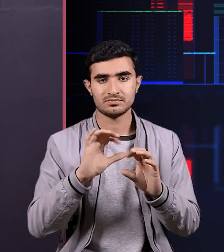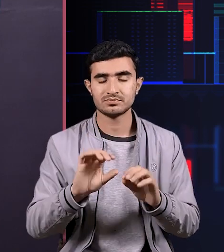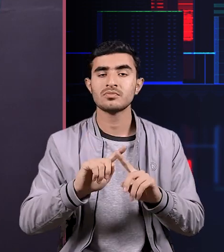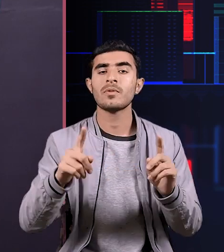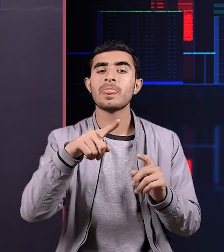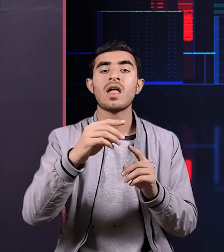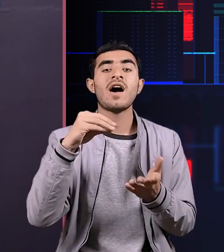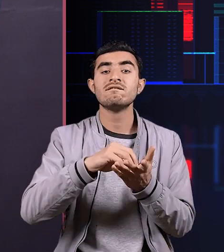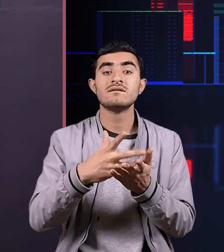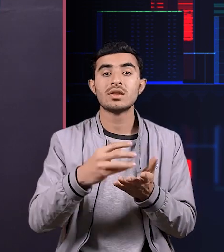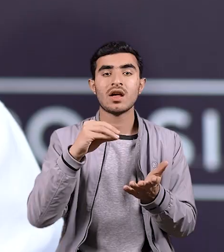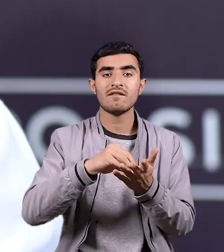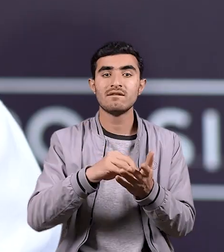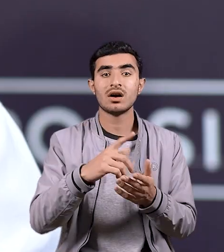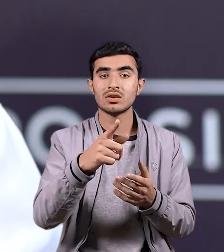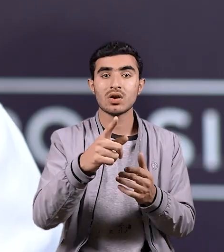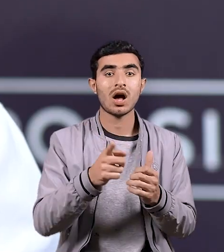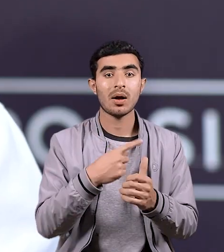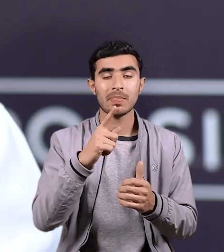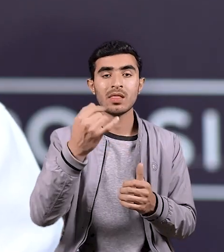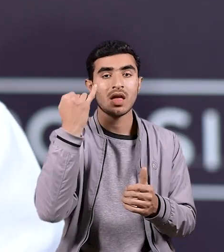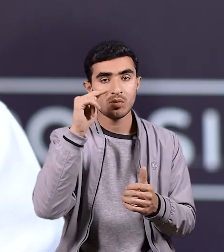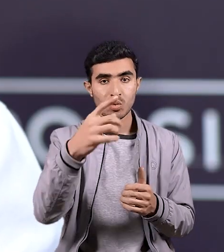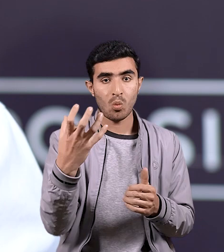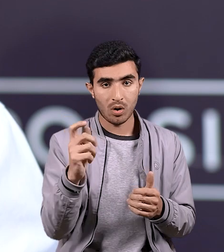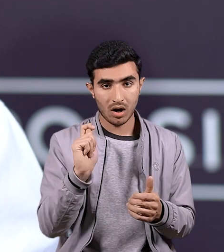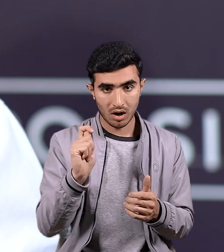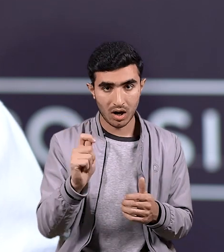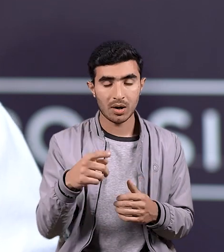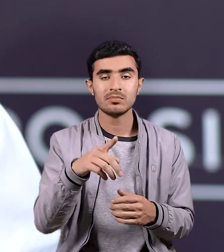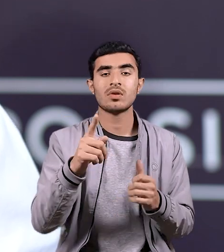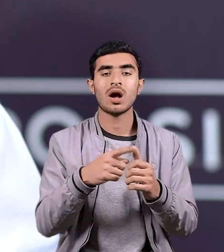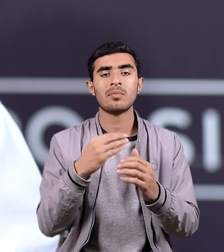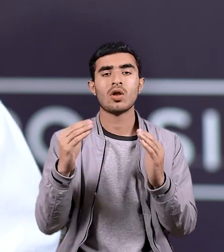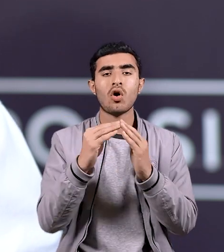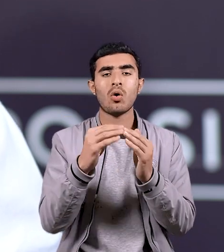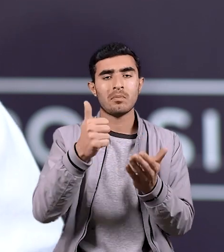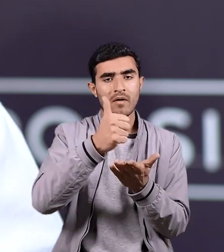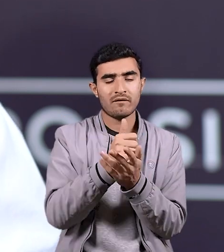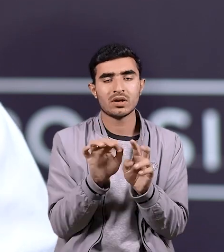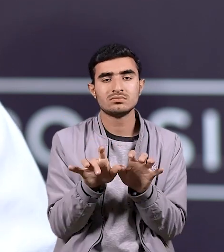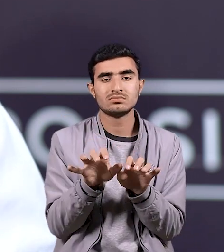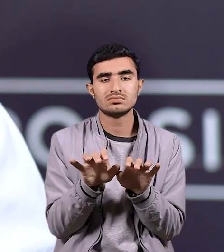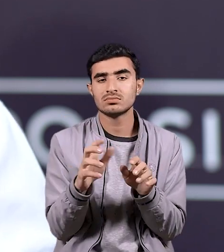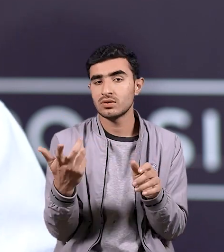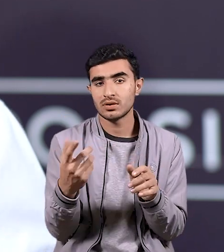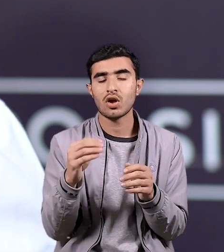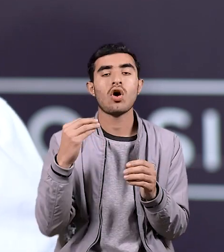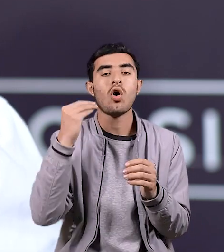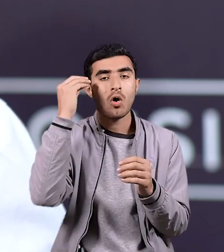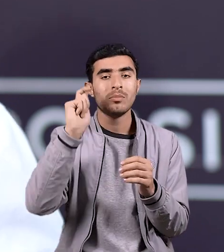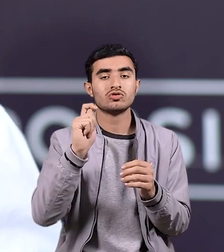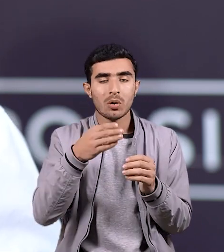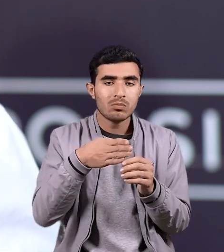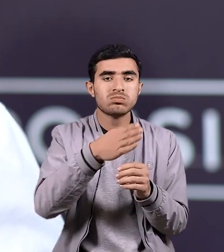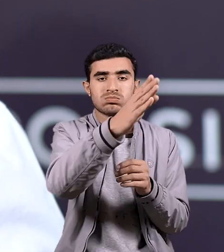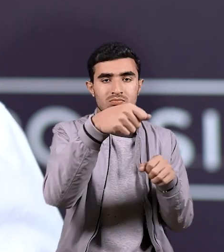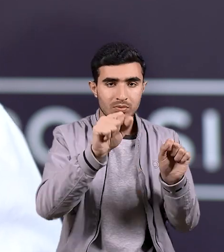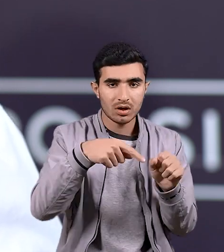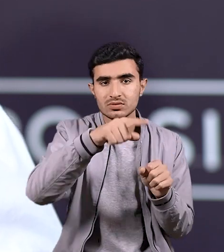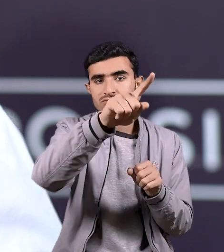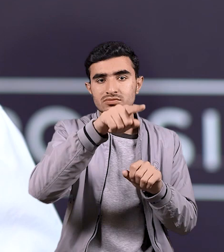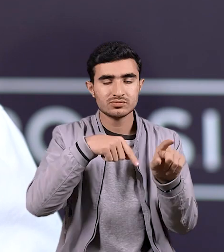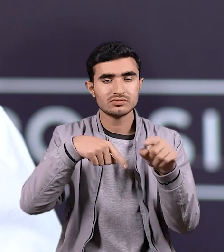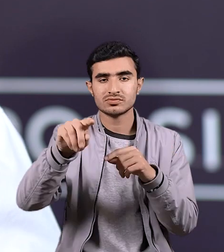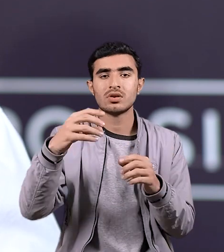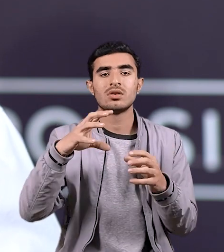है और आपको इंडिविजुअली भी बेनिफिट है। और सबसे बड़ा फ़ायदा है कि आपको कोई नौकरी करने के लिए, कुछ करने के लिए अपना शहर या घर छोड़ने की ज़रूरत नहीं है। ये सब